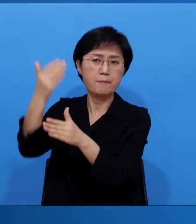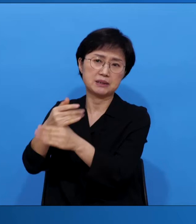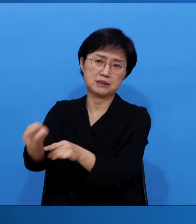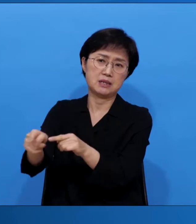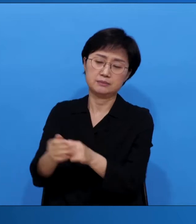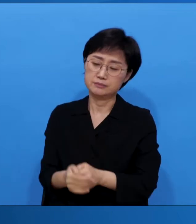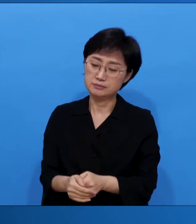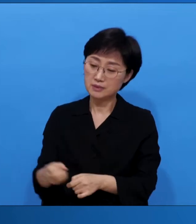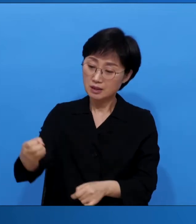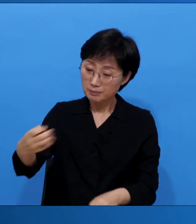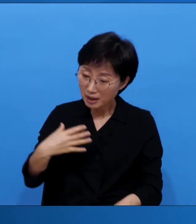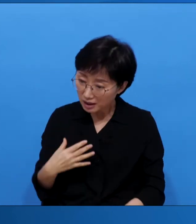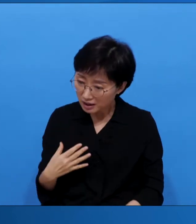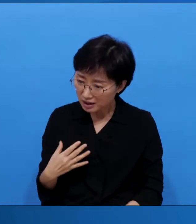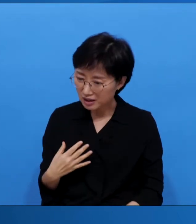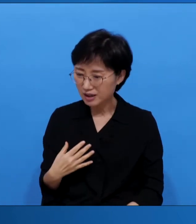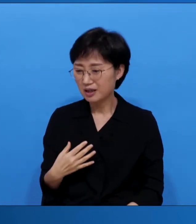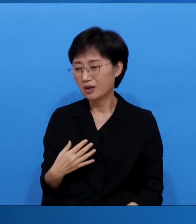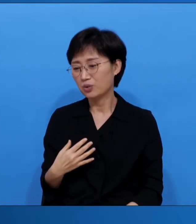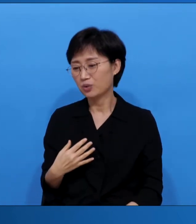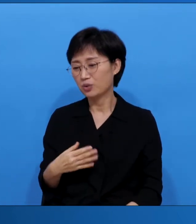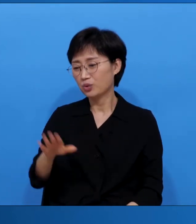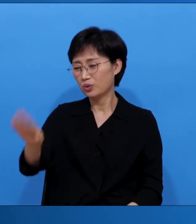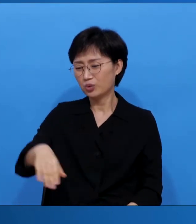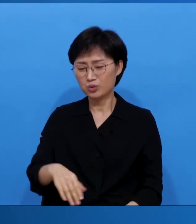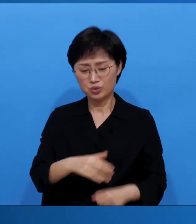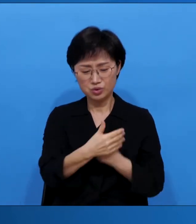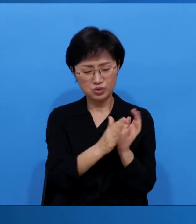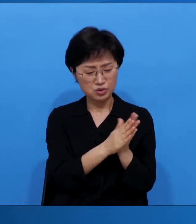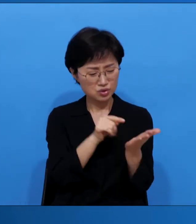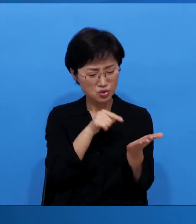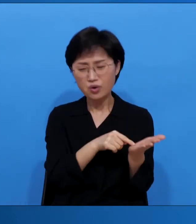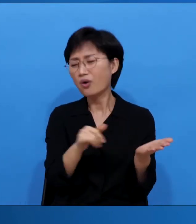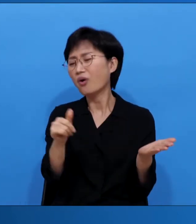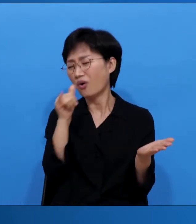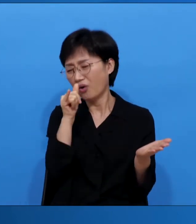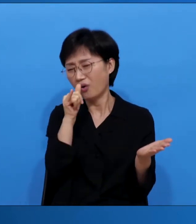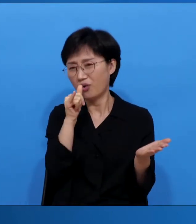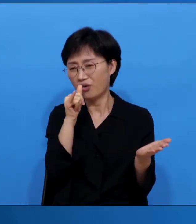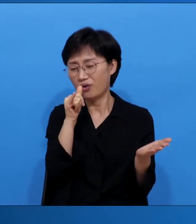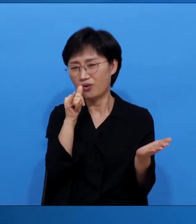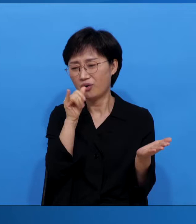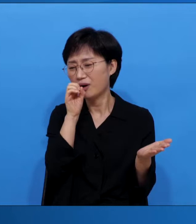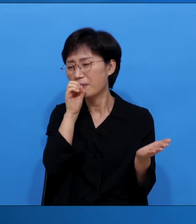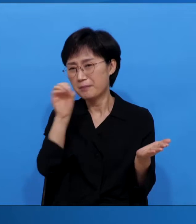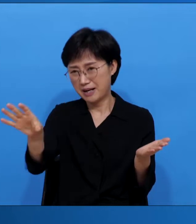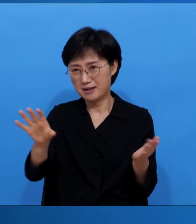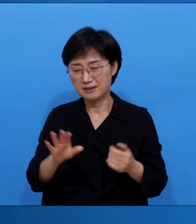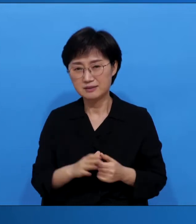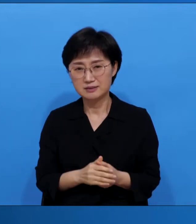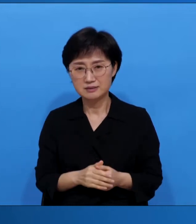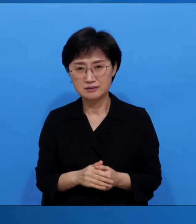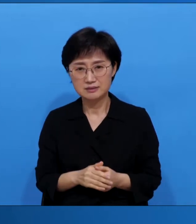기가 차서 성경에 있습니다라고 했어요. And I was so taken aback by that question, I replied, it's in the